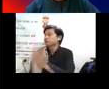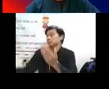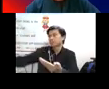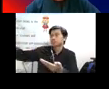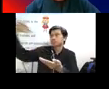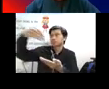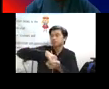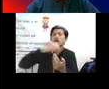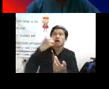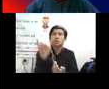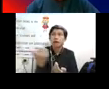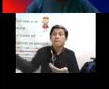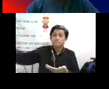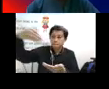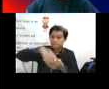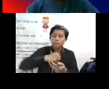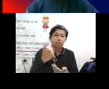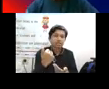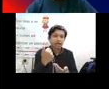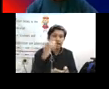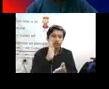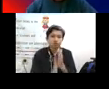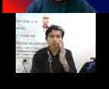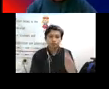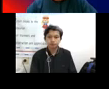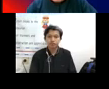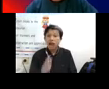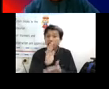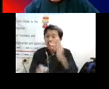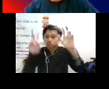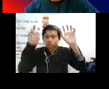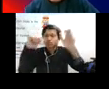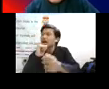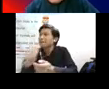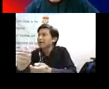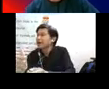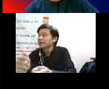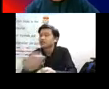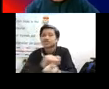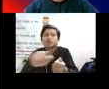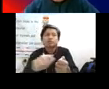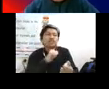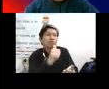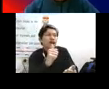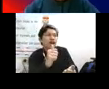kita klik Open kemudian nanti akan langsung muncul judul penulis dan tahun terbitnya